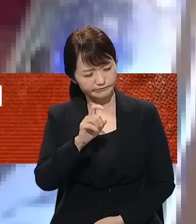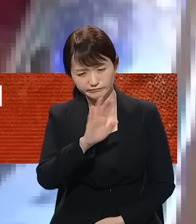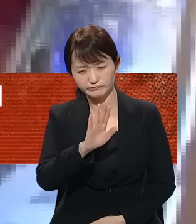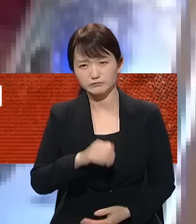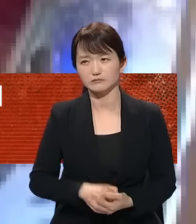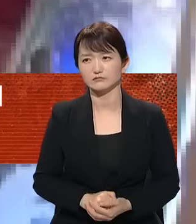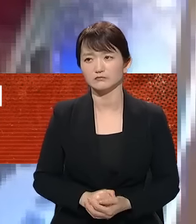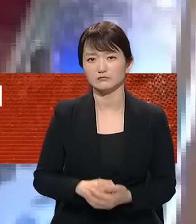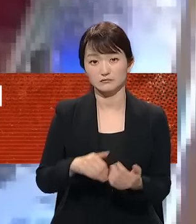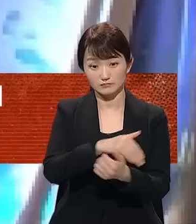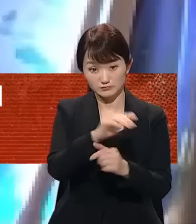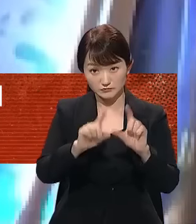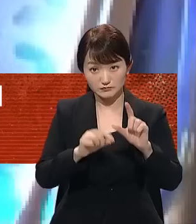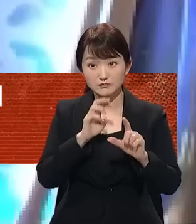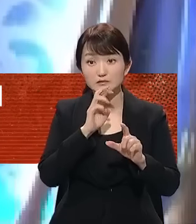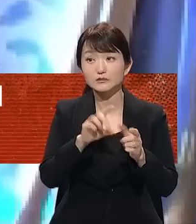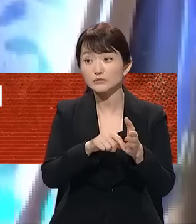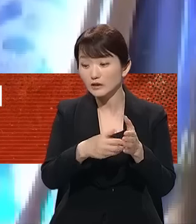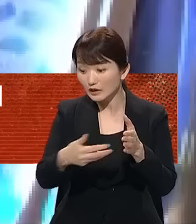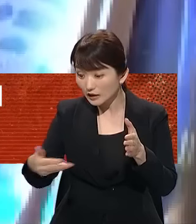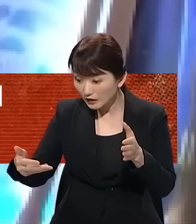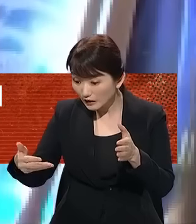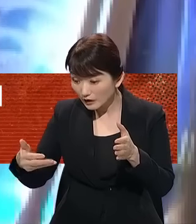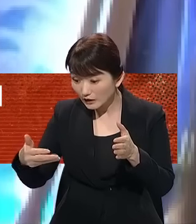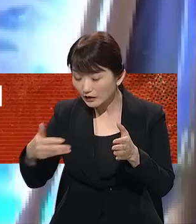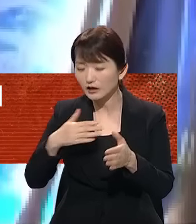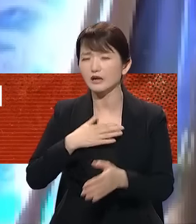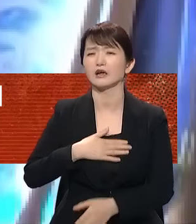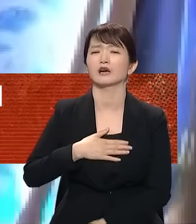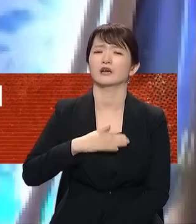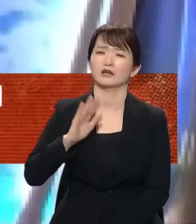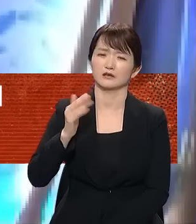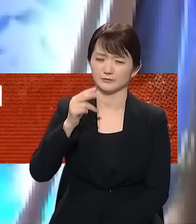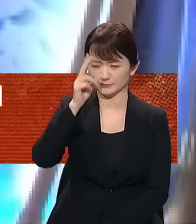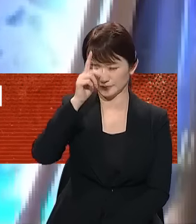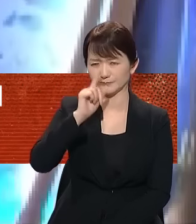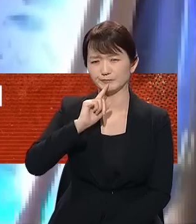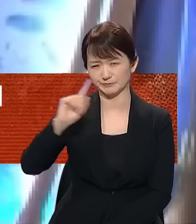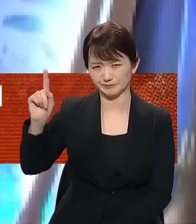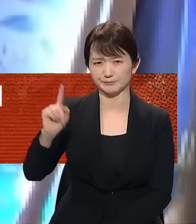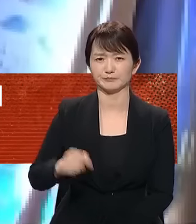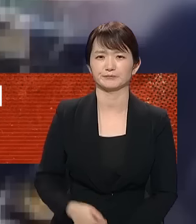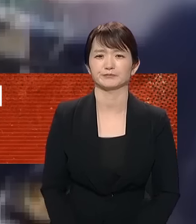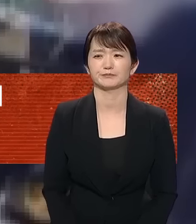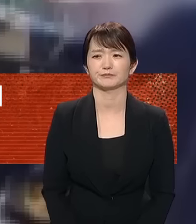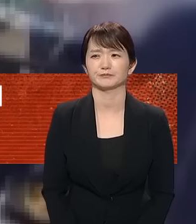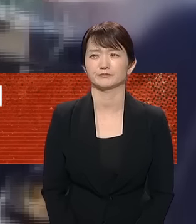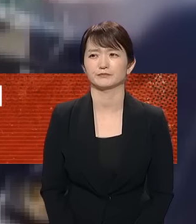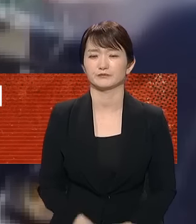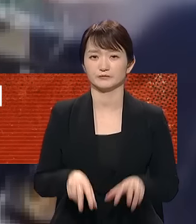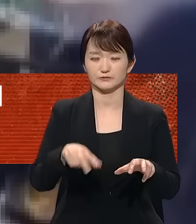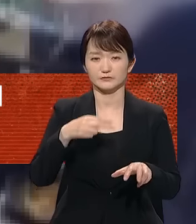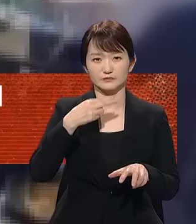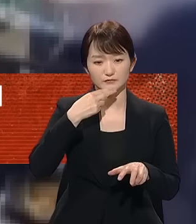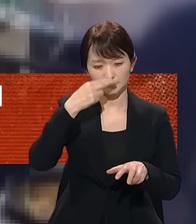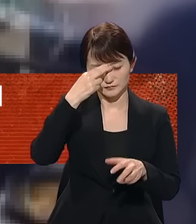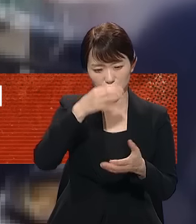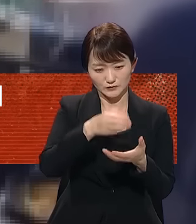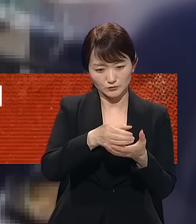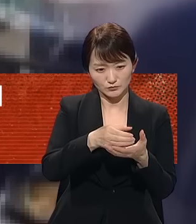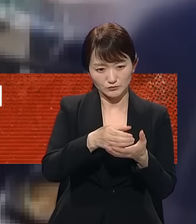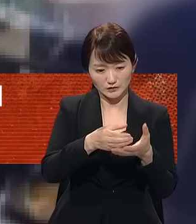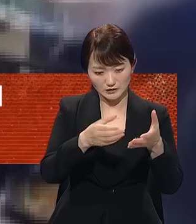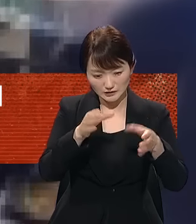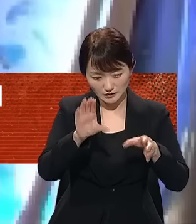상황을 30분이 지나고 난 뒤에 파악을 했다는 거죠. 그래서 경찰에 신고를 했는데 지금 술병 등에서 지문 채취도